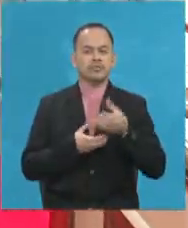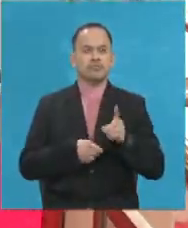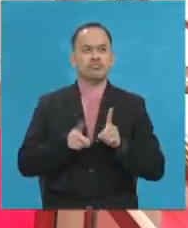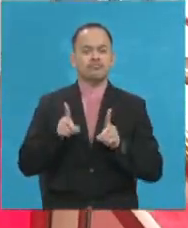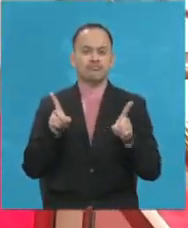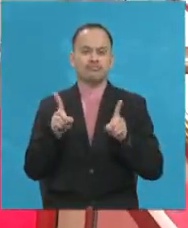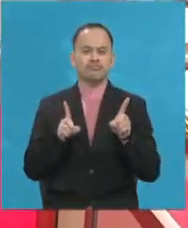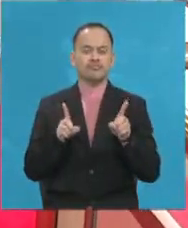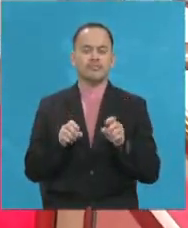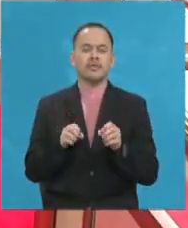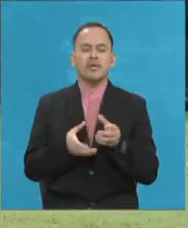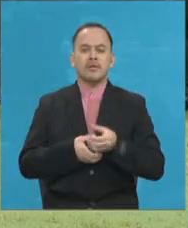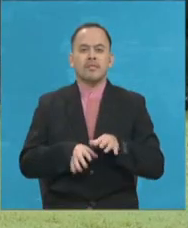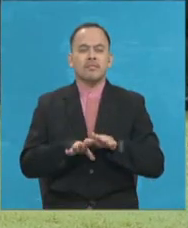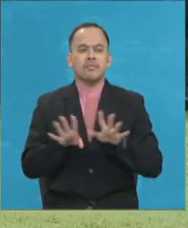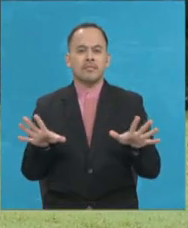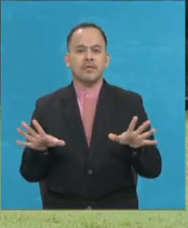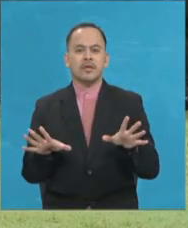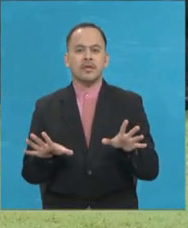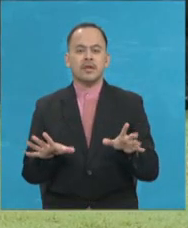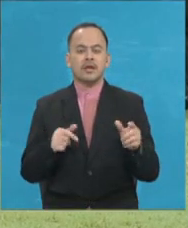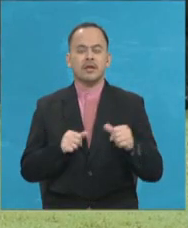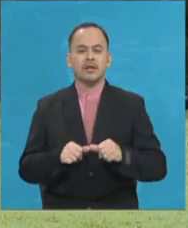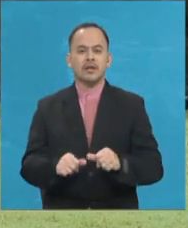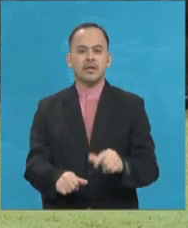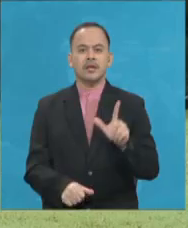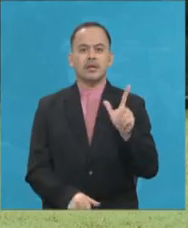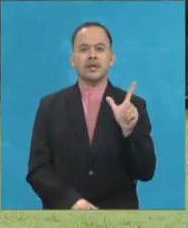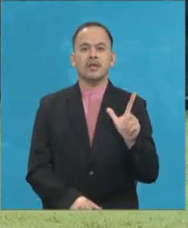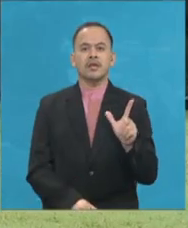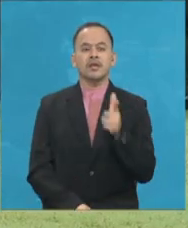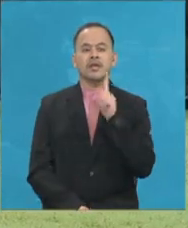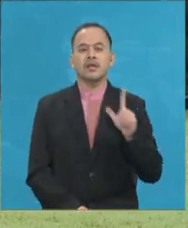tembakan meriam filepass kan dengan diiringi lagu kebangsaan